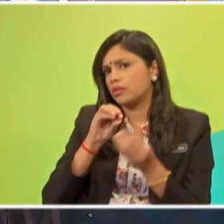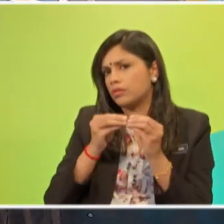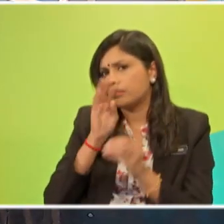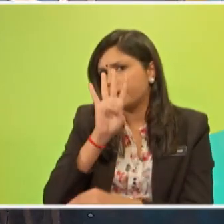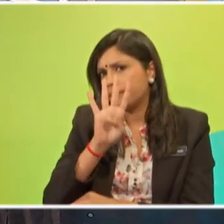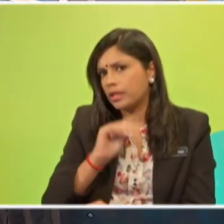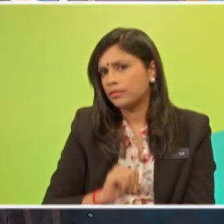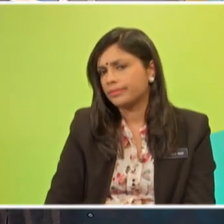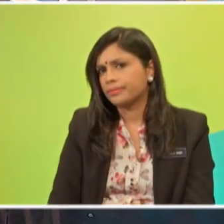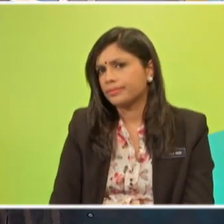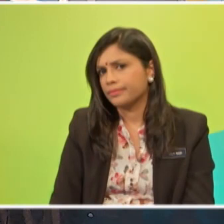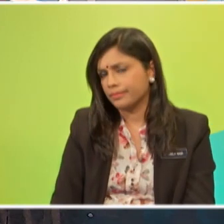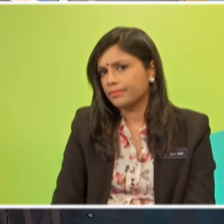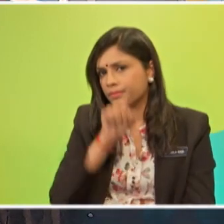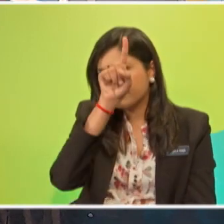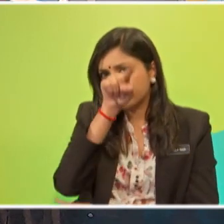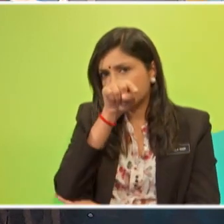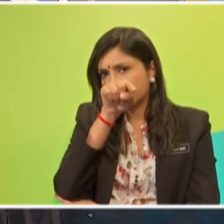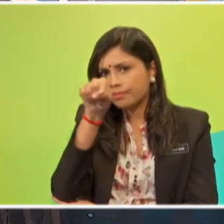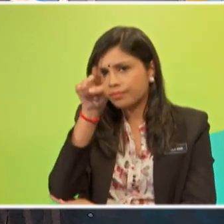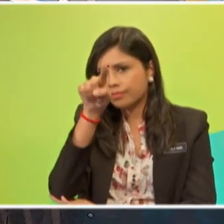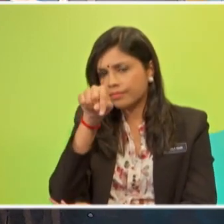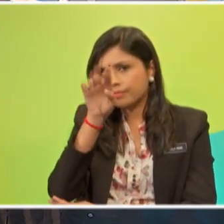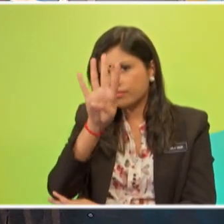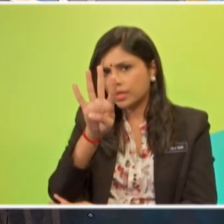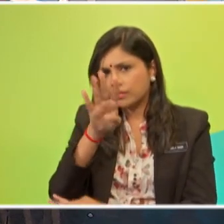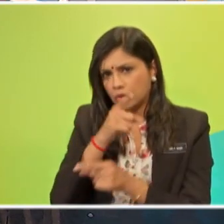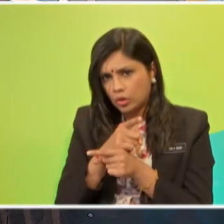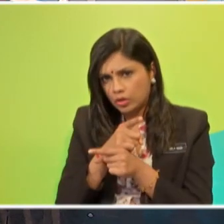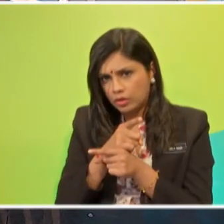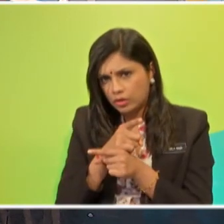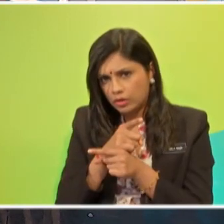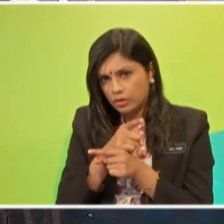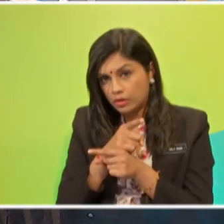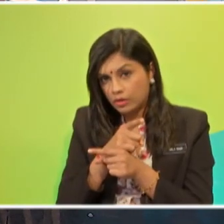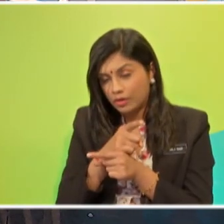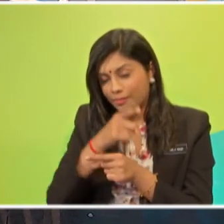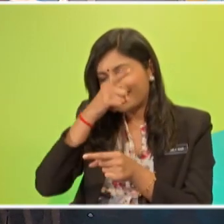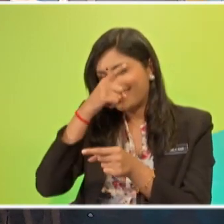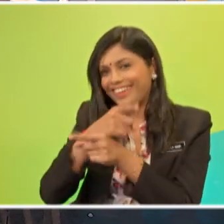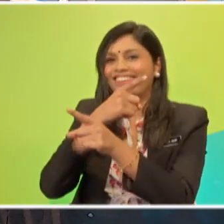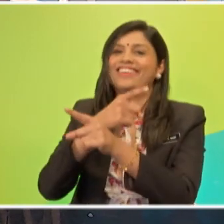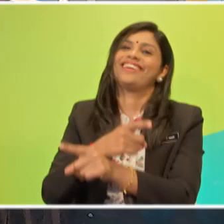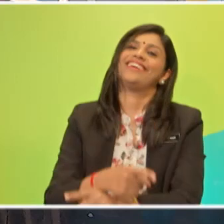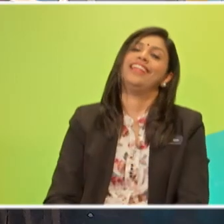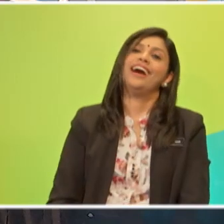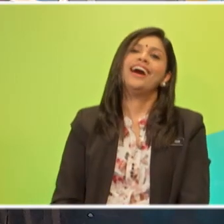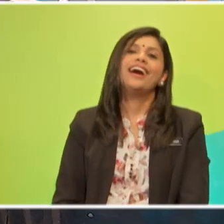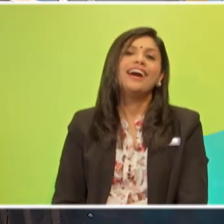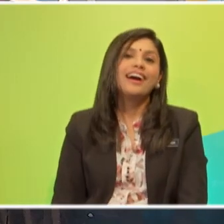pilih warna merah jambu tu nombor 4. Murid di rumah, betul tak itu nombor 4? Betul. Itu nombor